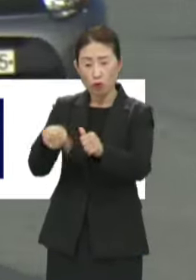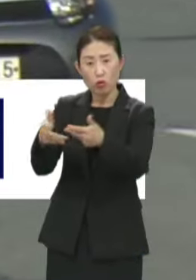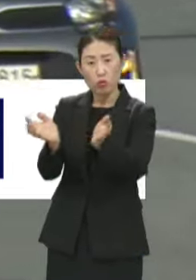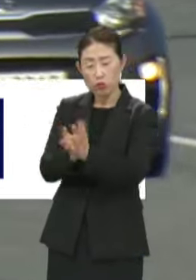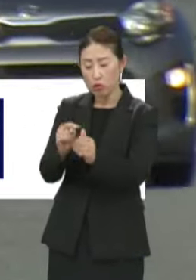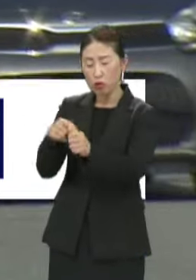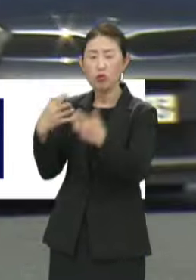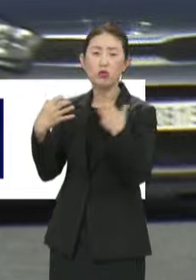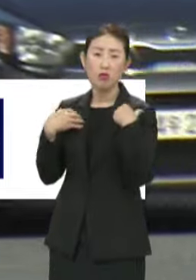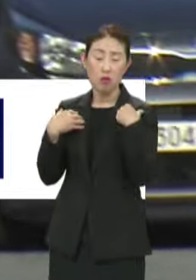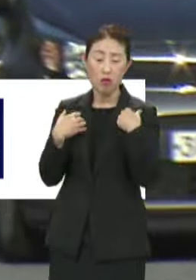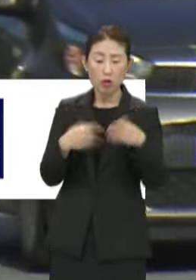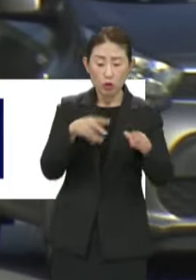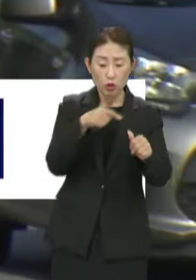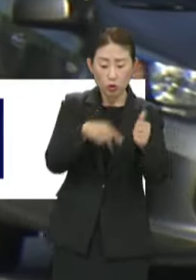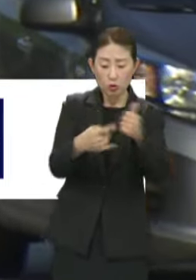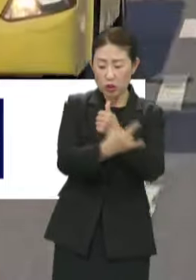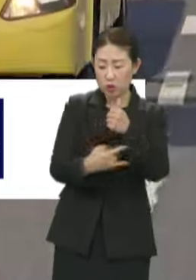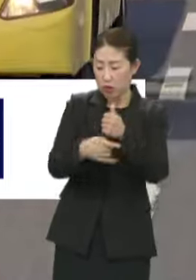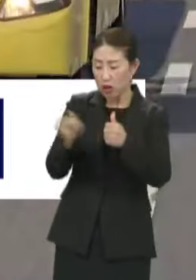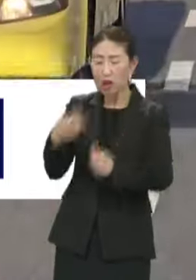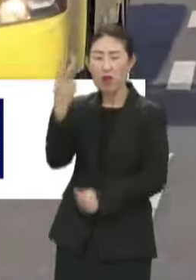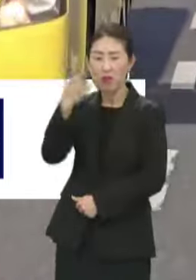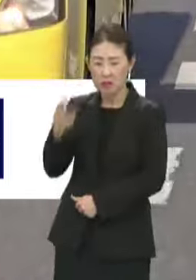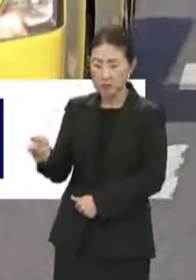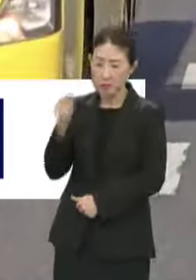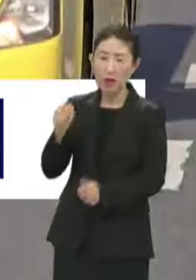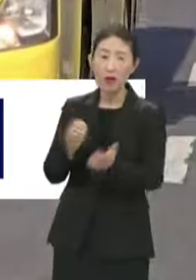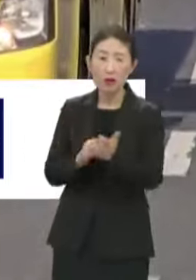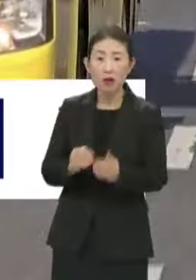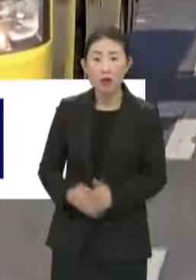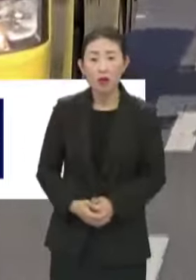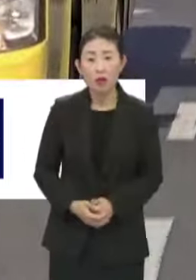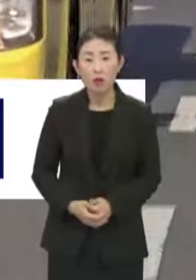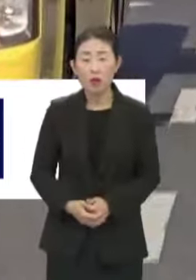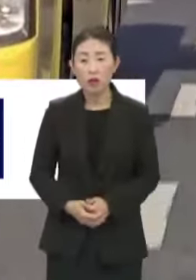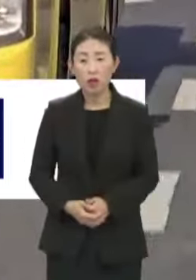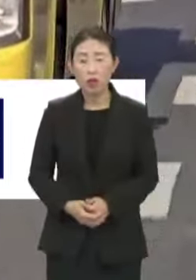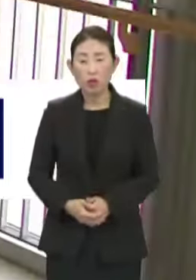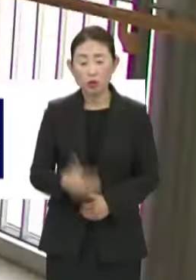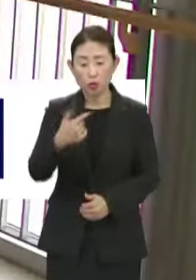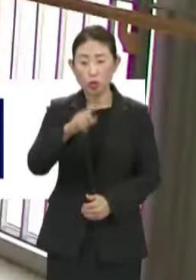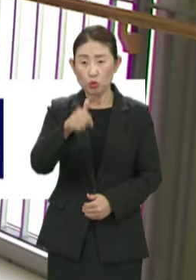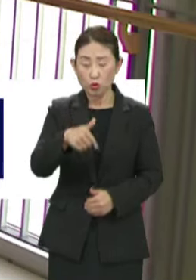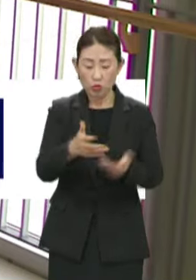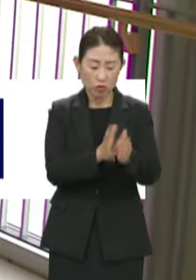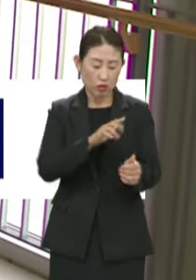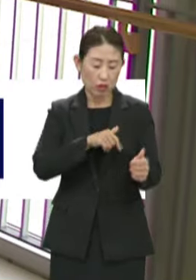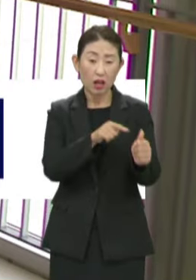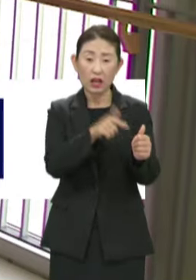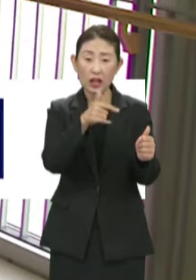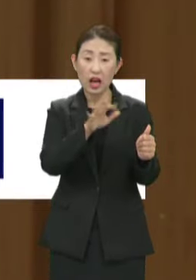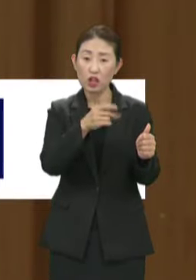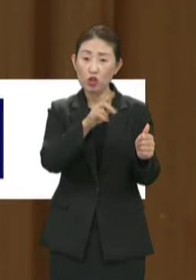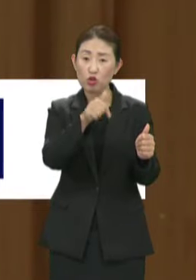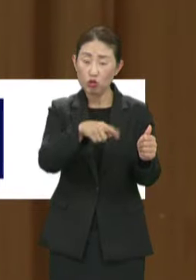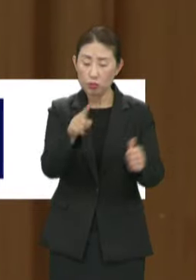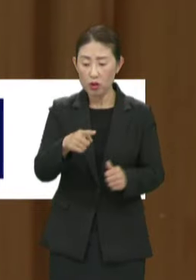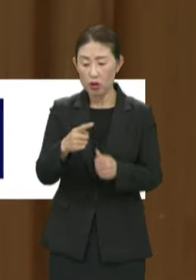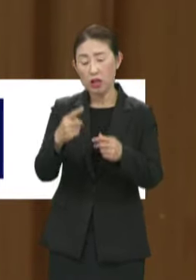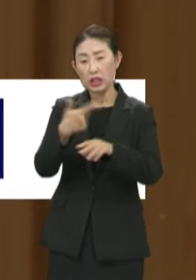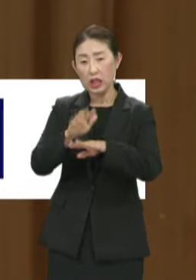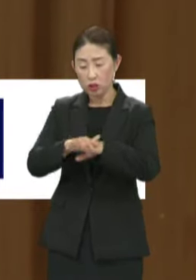요구했습니다. 충북대학교에서 열린 국회 교육위원회 국정감사에서 조국혁신당 강경숙 의원은 대전의